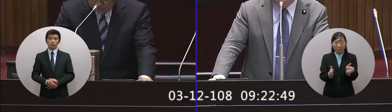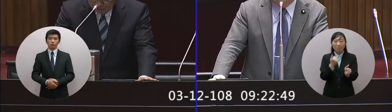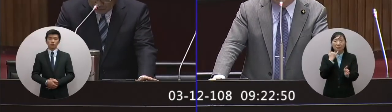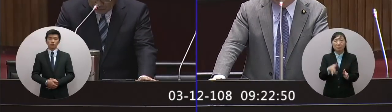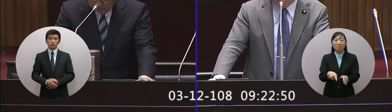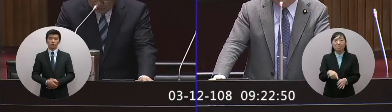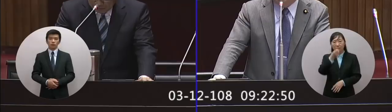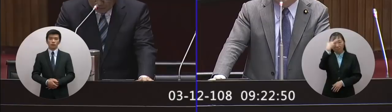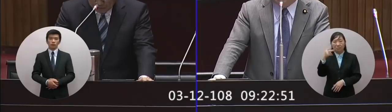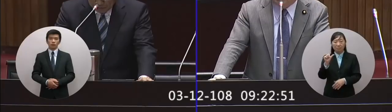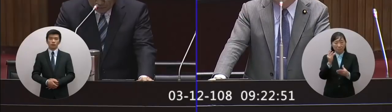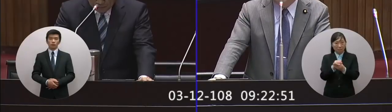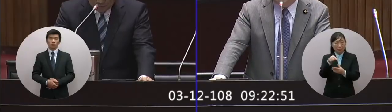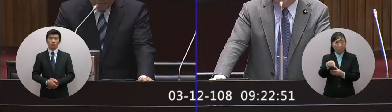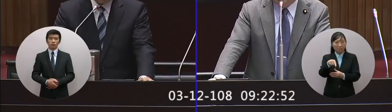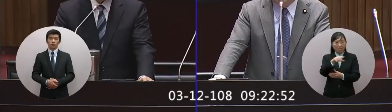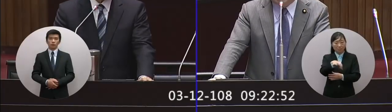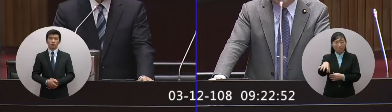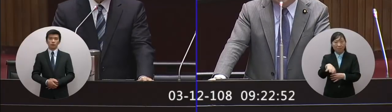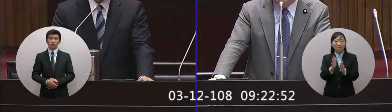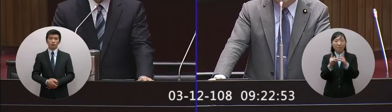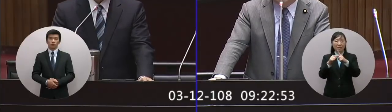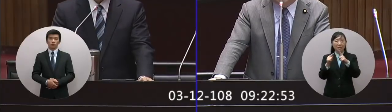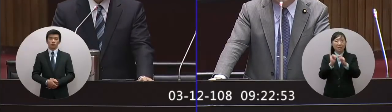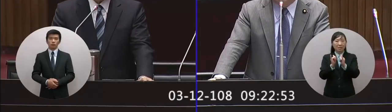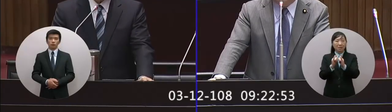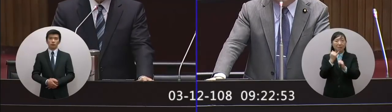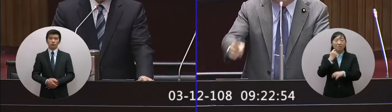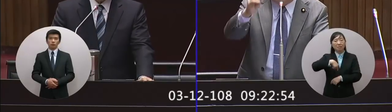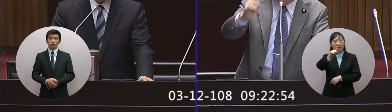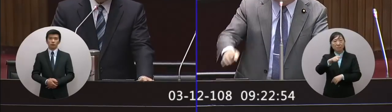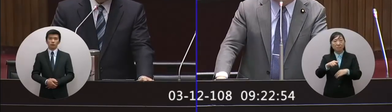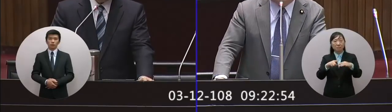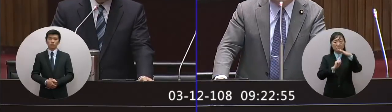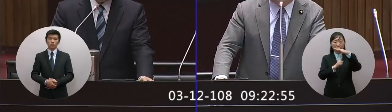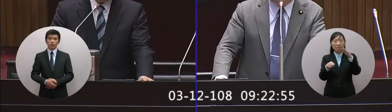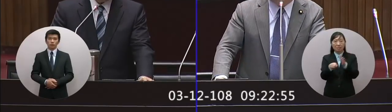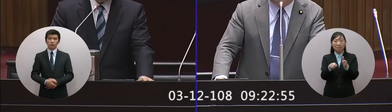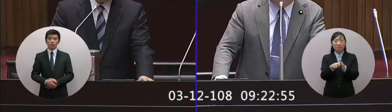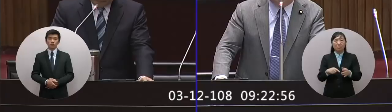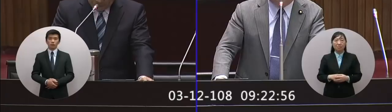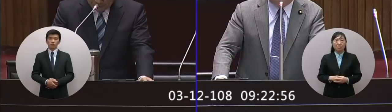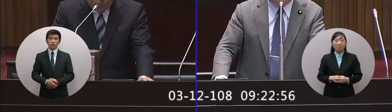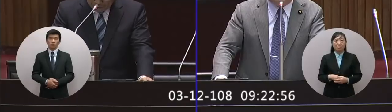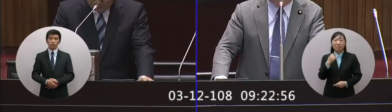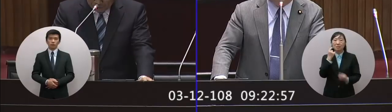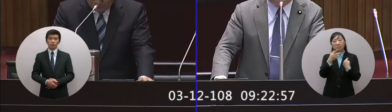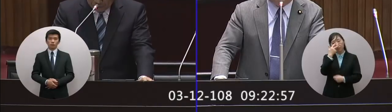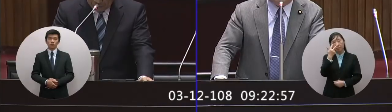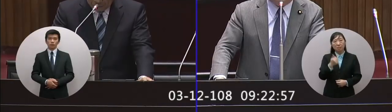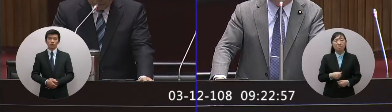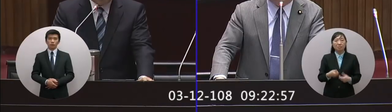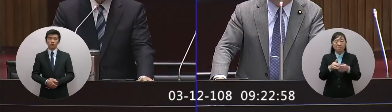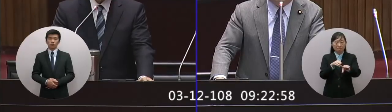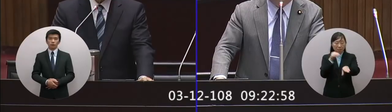新庄以及五股地区的这个民众要上下这个一高的话，可以有方便啊，不用